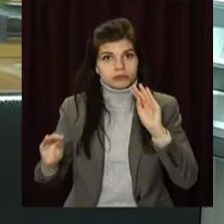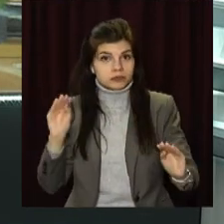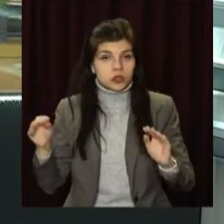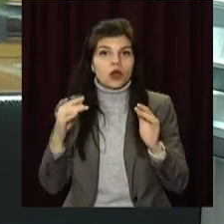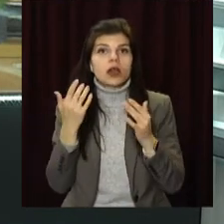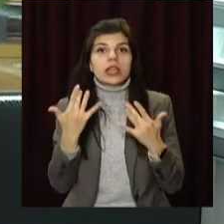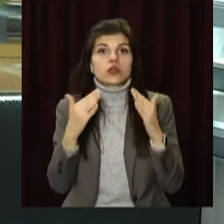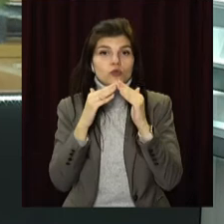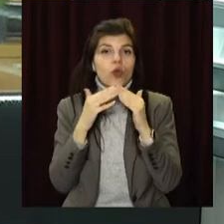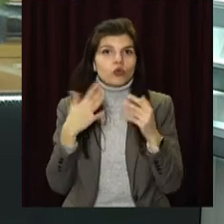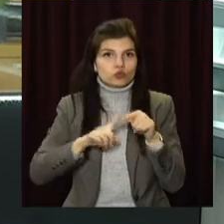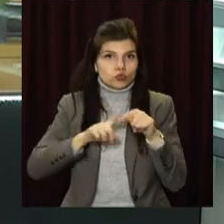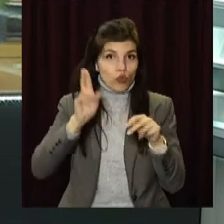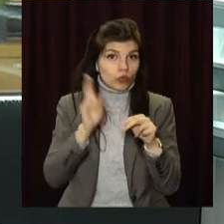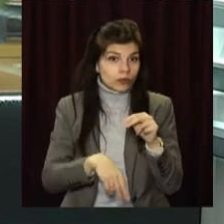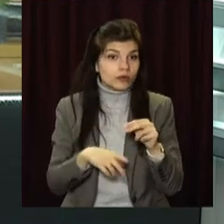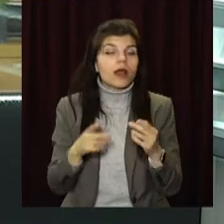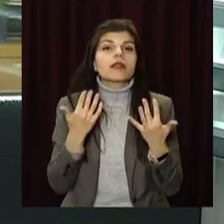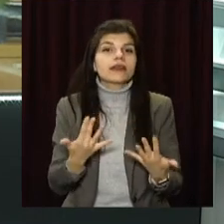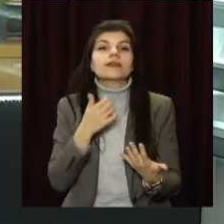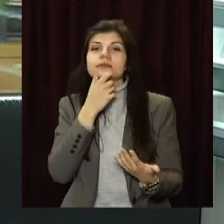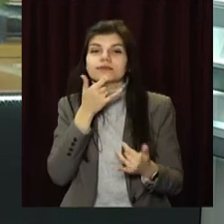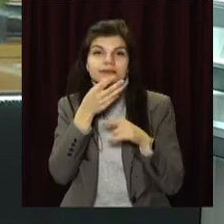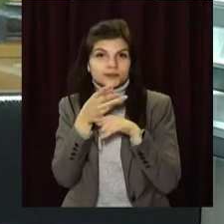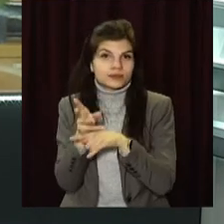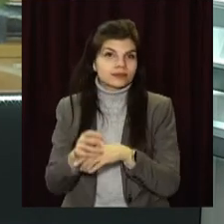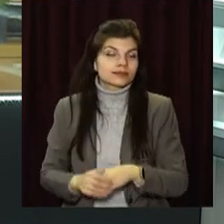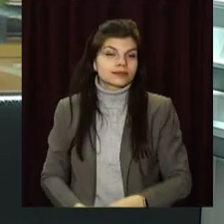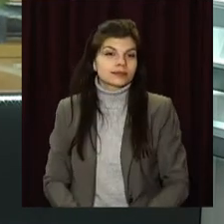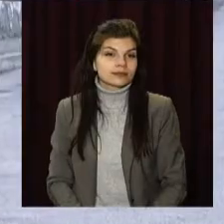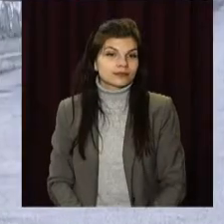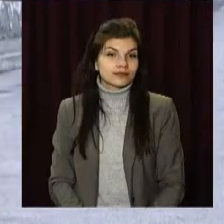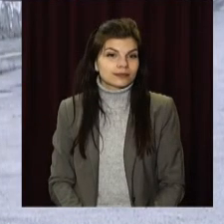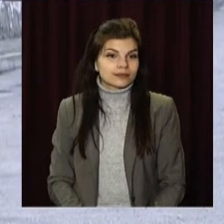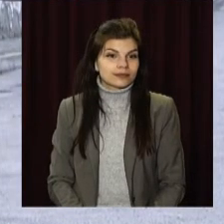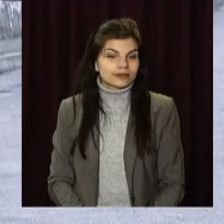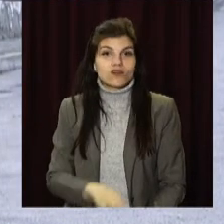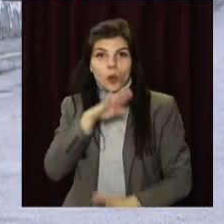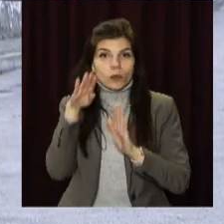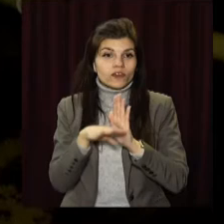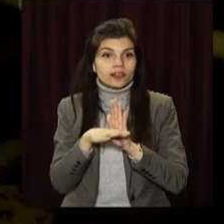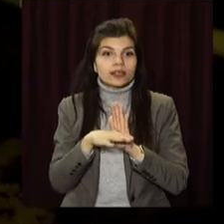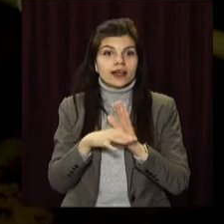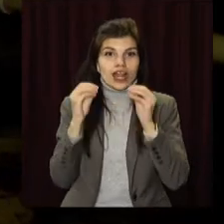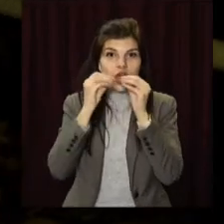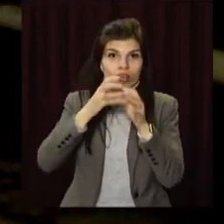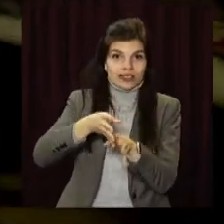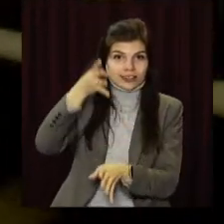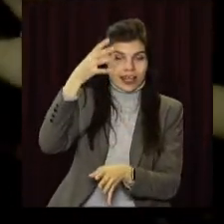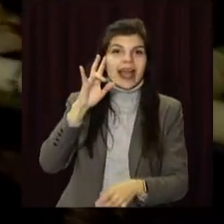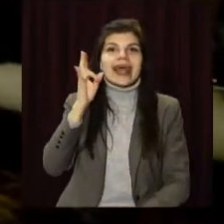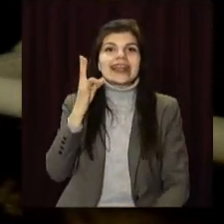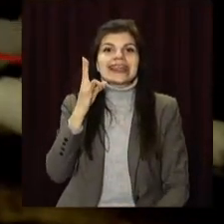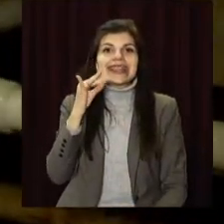будинків роботи вже майже завершили. Детальніше в наступному сюжеті. У підвалі 10-під'їзного будинку, що на